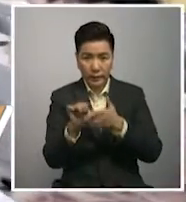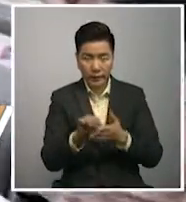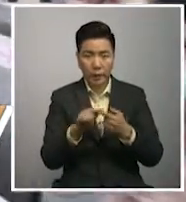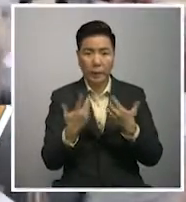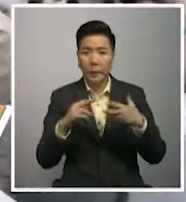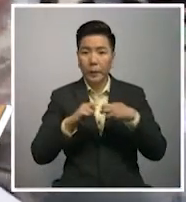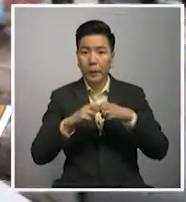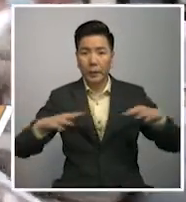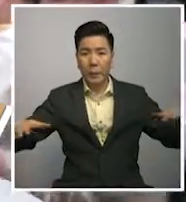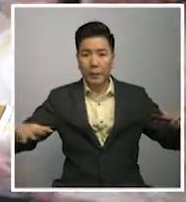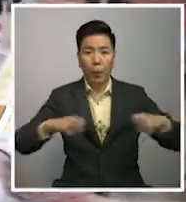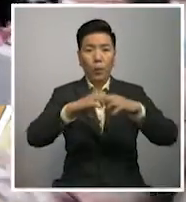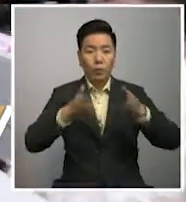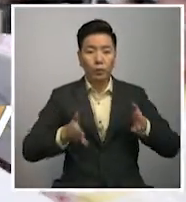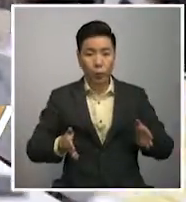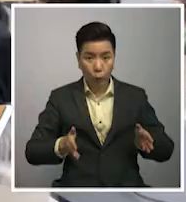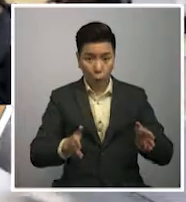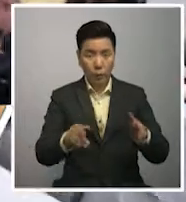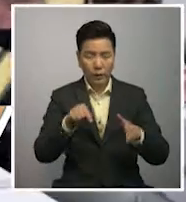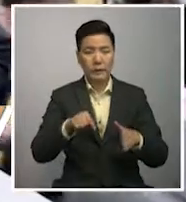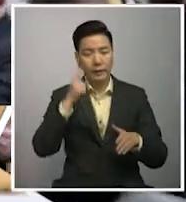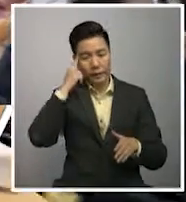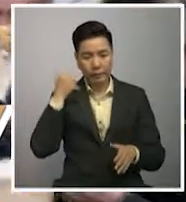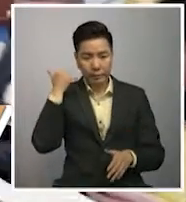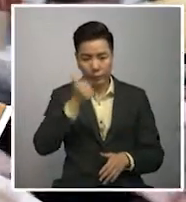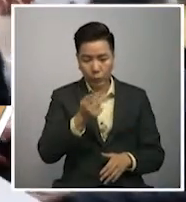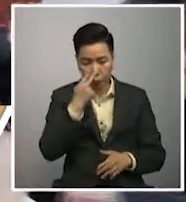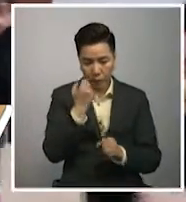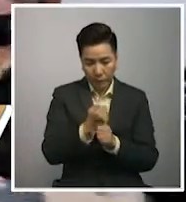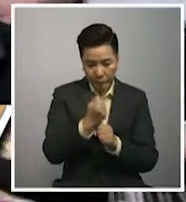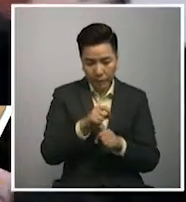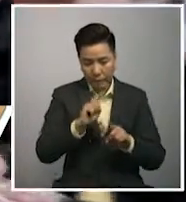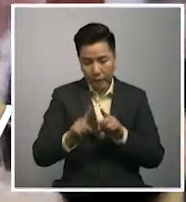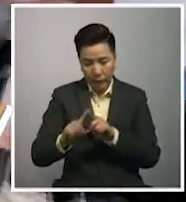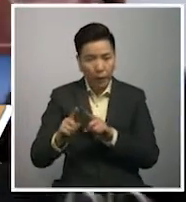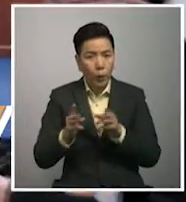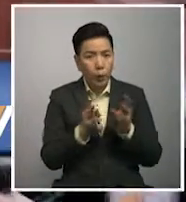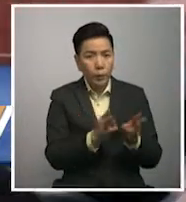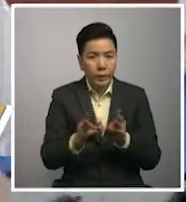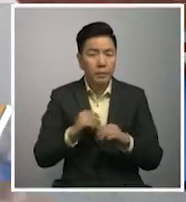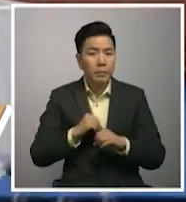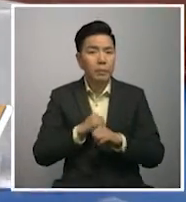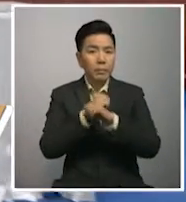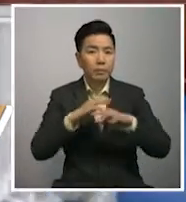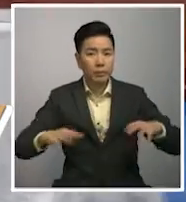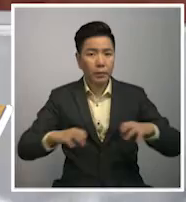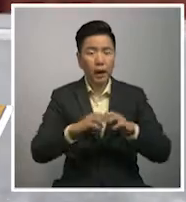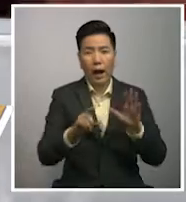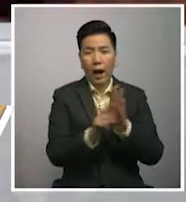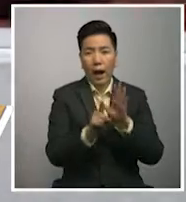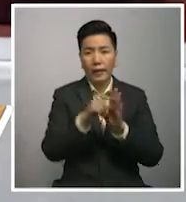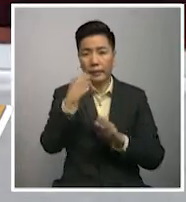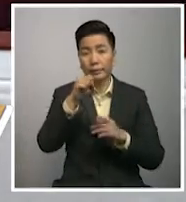ลดอุบัติเหตุทางถนนวุฒิสภาพร้อมคณะได้ลงพื้นที่ติดตามผลการดำเนินการป้องกันและลดอุบัติเหตุทางถนนครั้งที่10